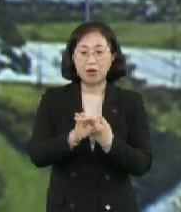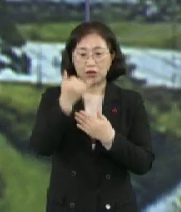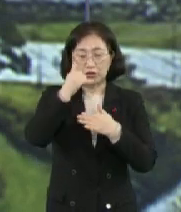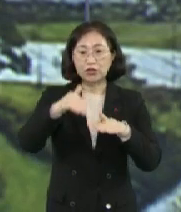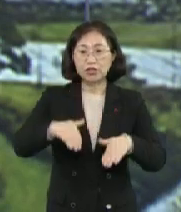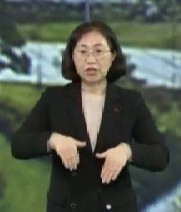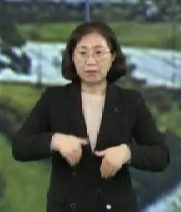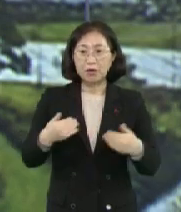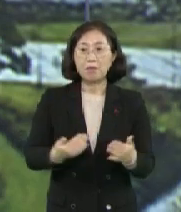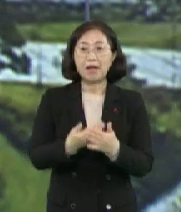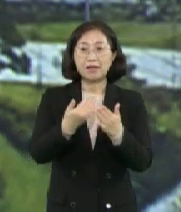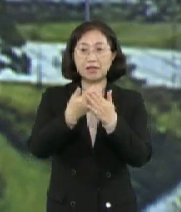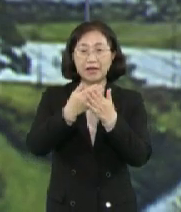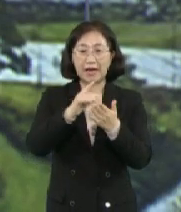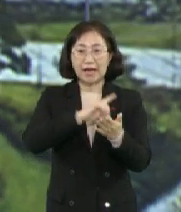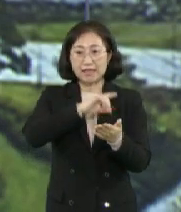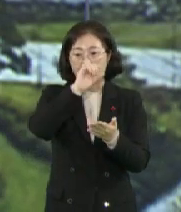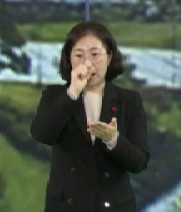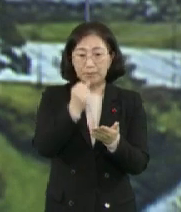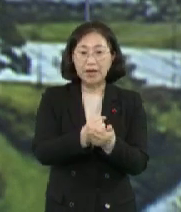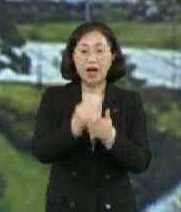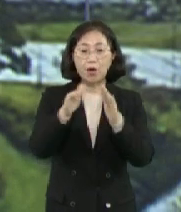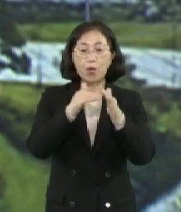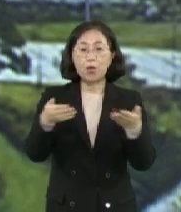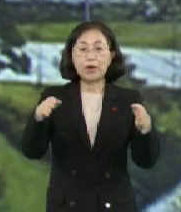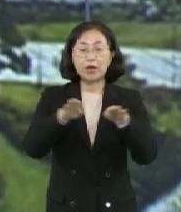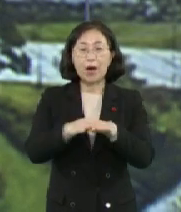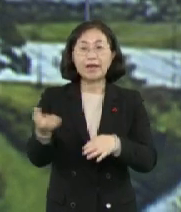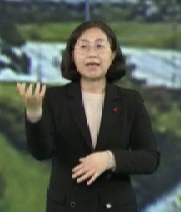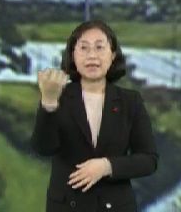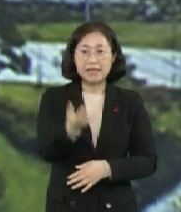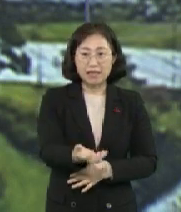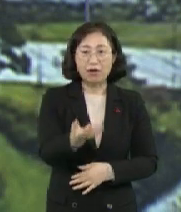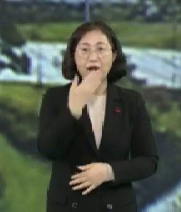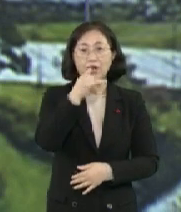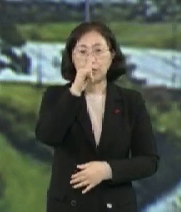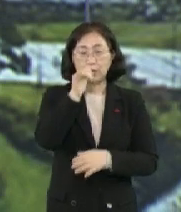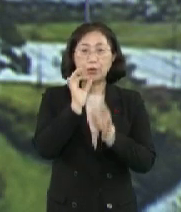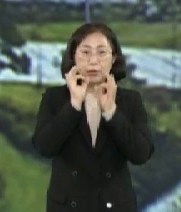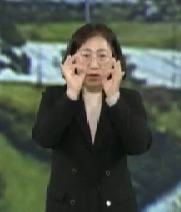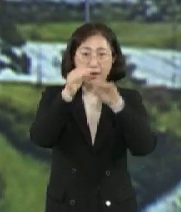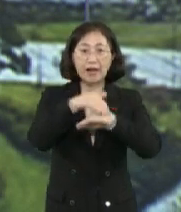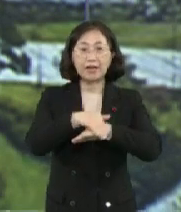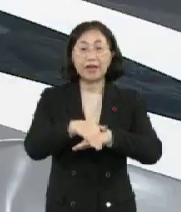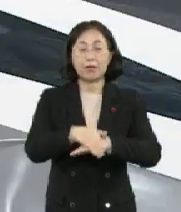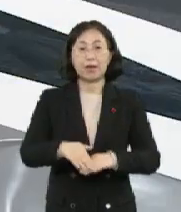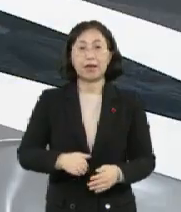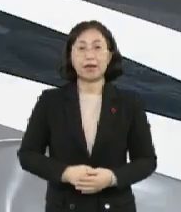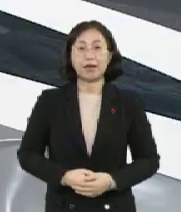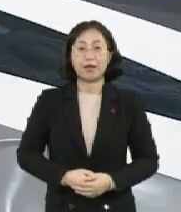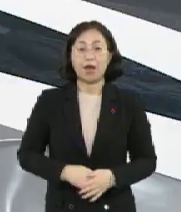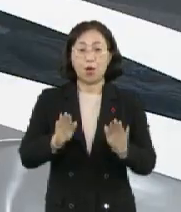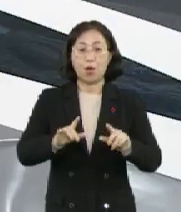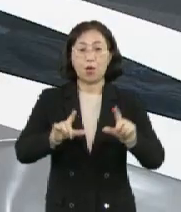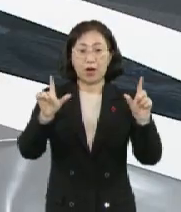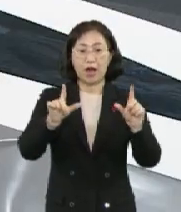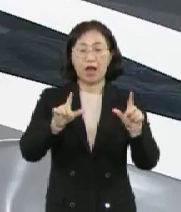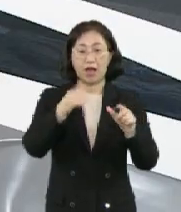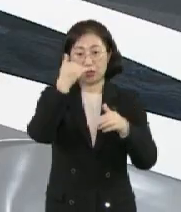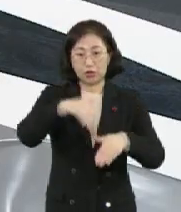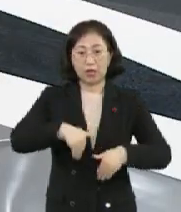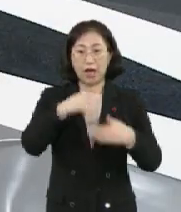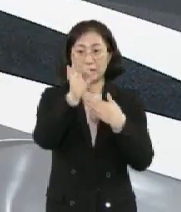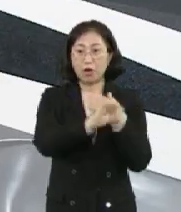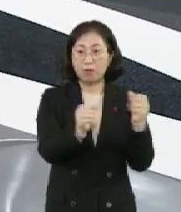발전에 가장 부합한 공공기관 이전할 수 있도록 최선의 노력을 다할 계획입니다. 예. 올해 이제 충남 서북부